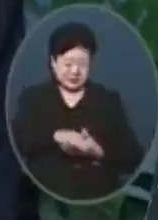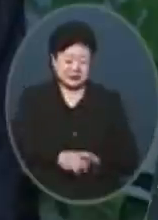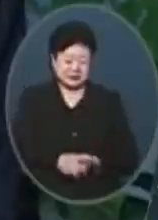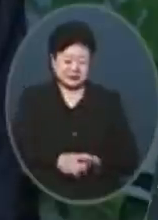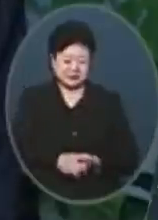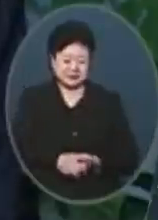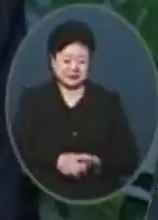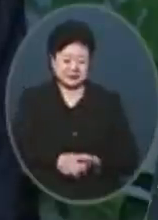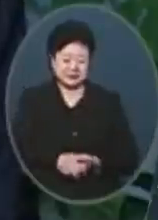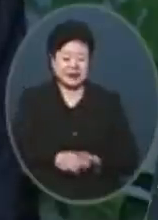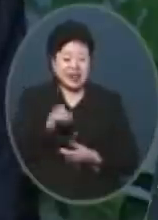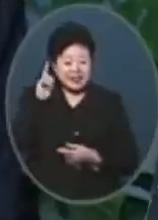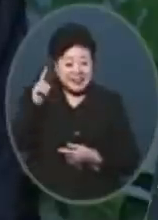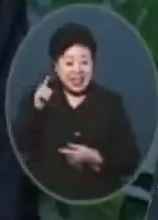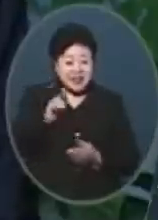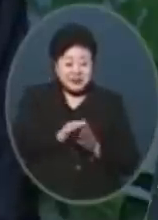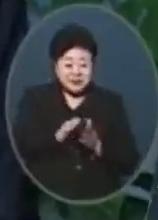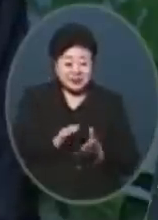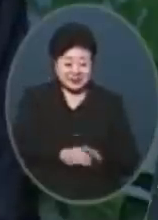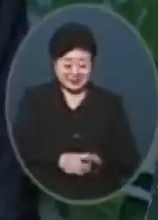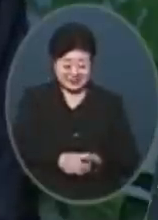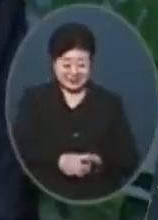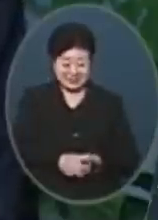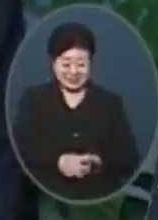이렇게 말했다고 내일부터 그냥